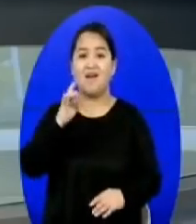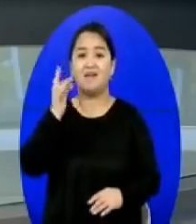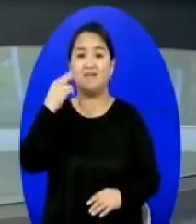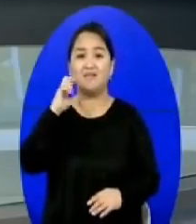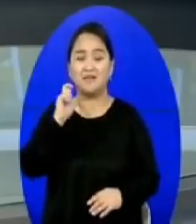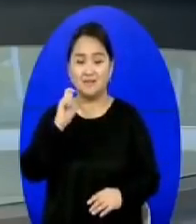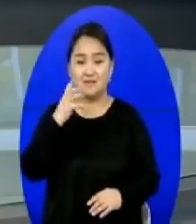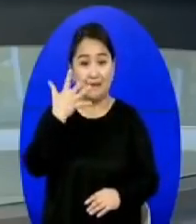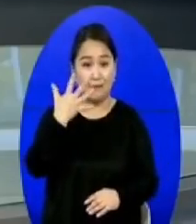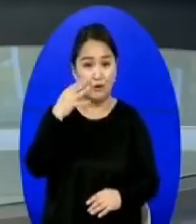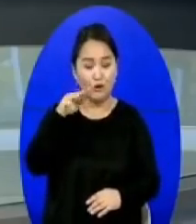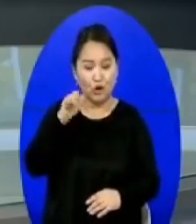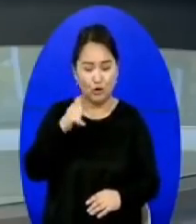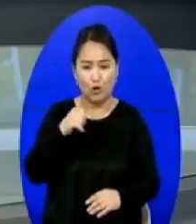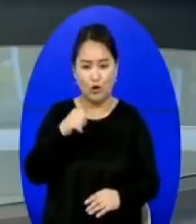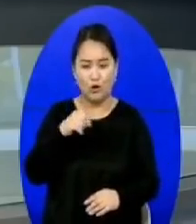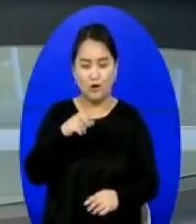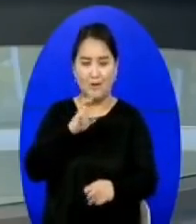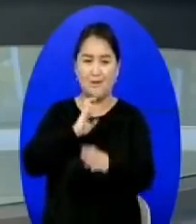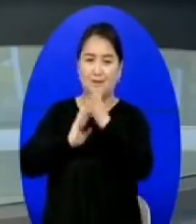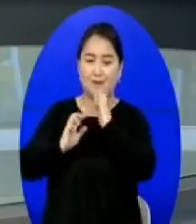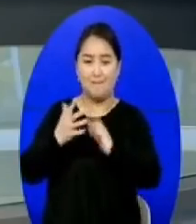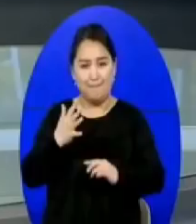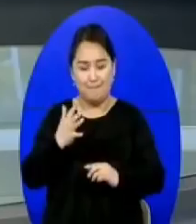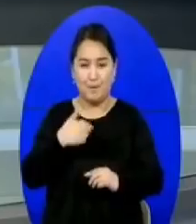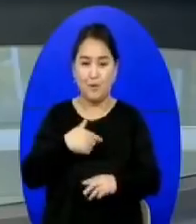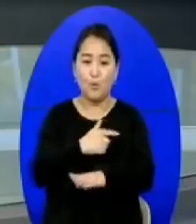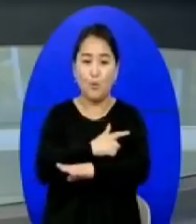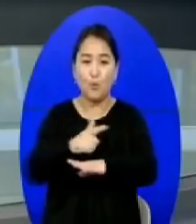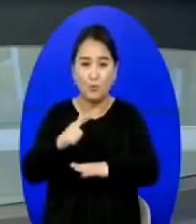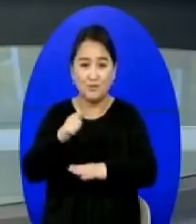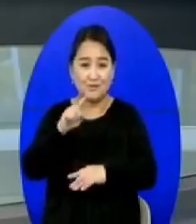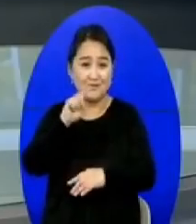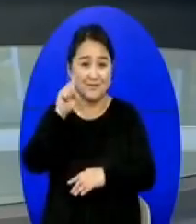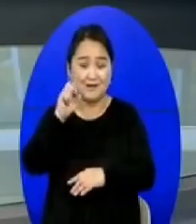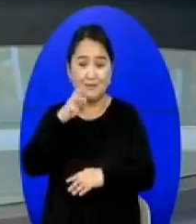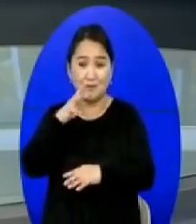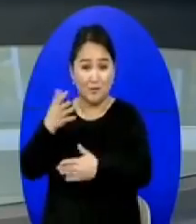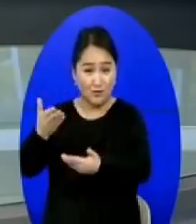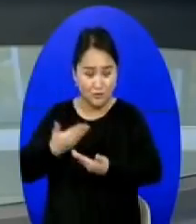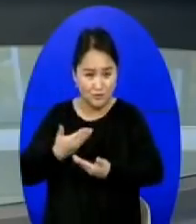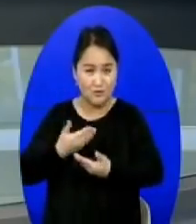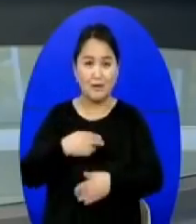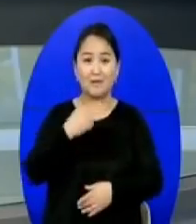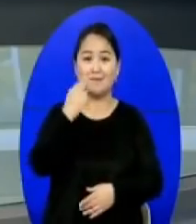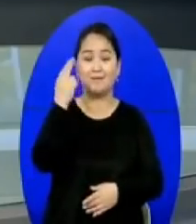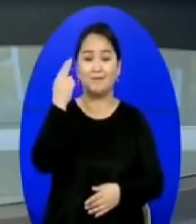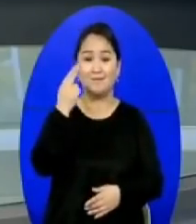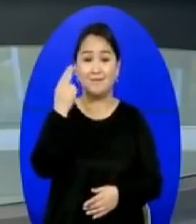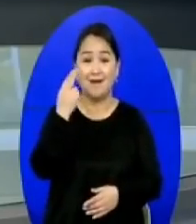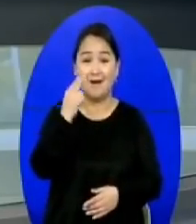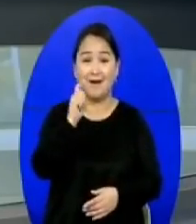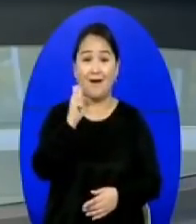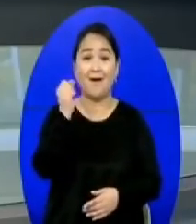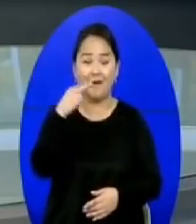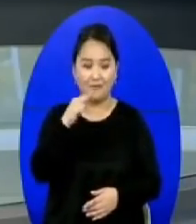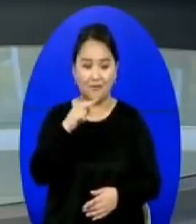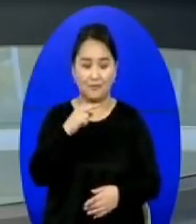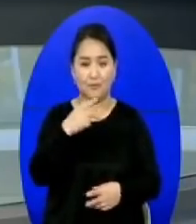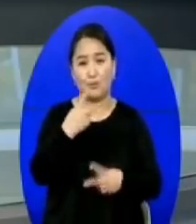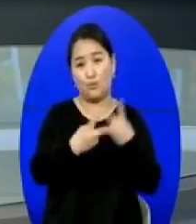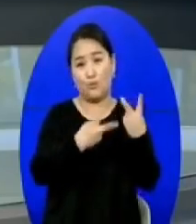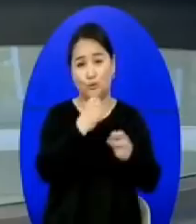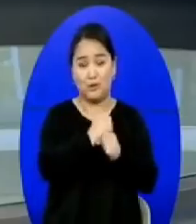нөхцөл үүсээгүй тухай гүйцэтгэх захирал мэдээллээ. Олборлол тээвэрлэлт цагаан хат хүртэл хэви үргэлжилж байгаа. Харин энэ сарын